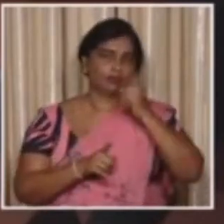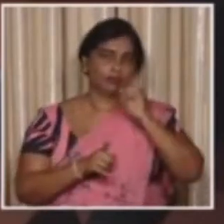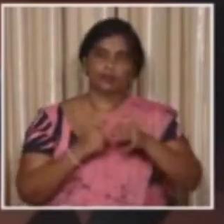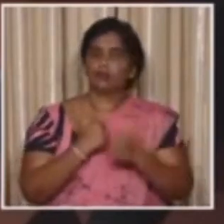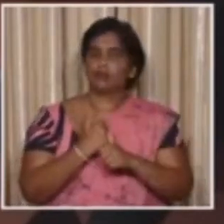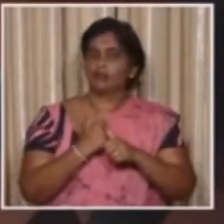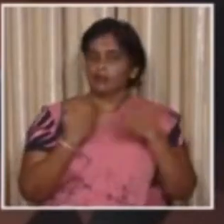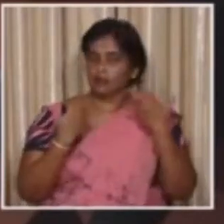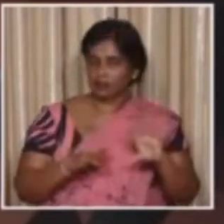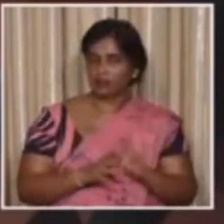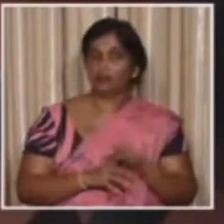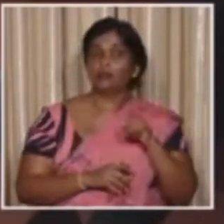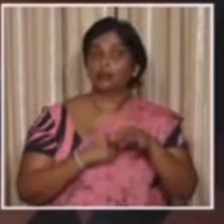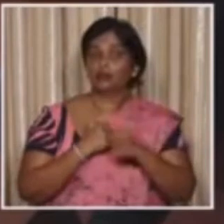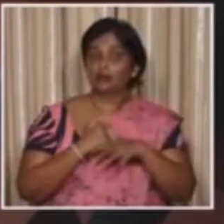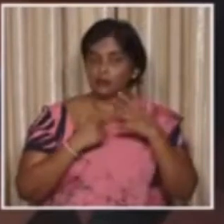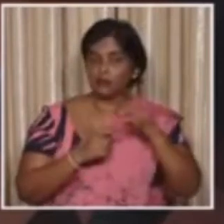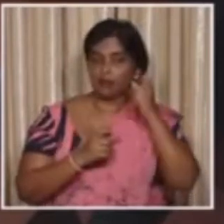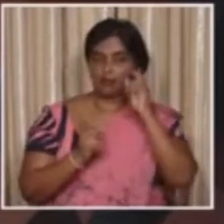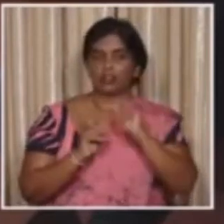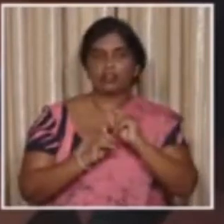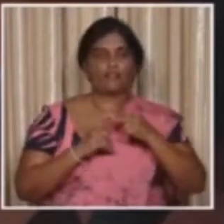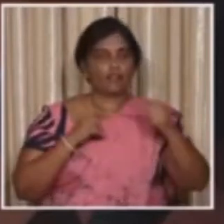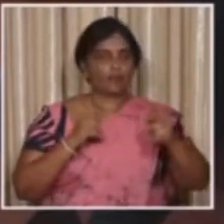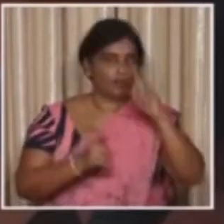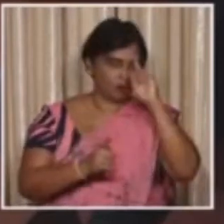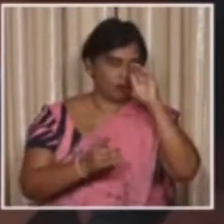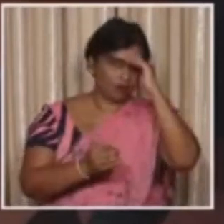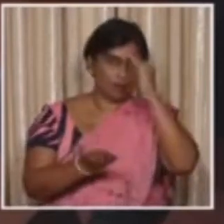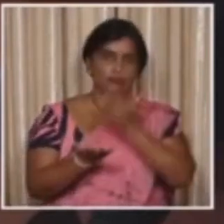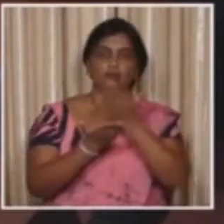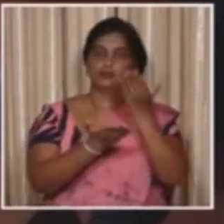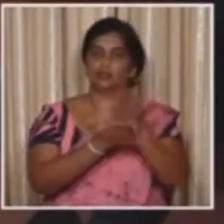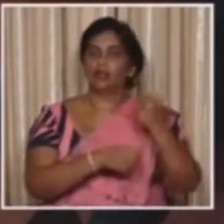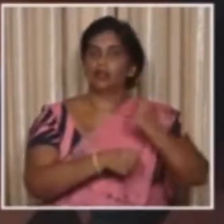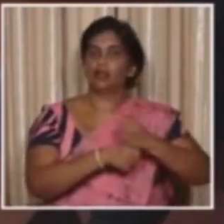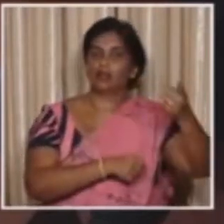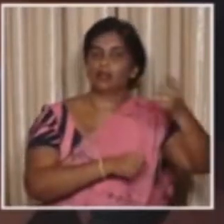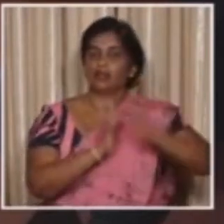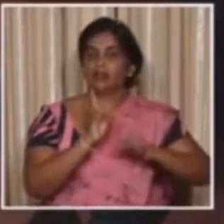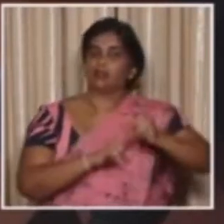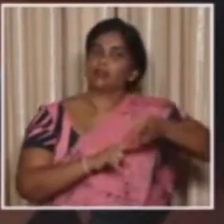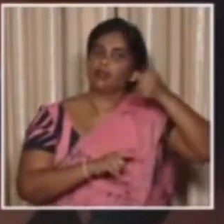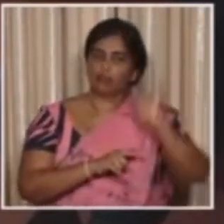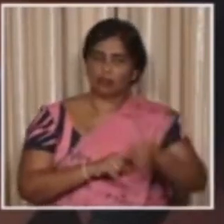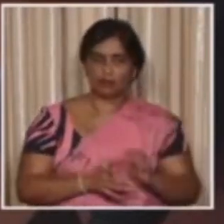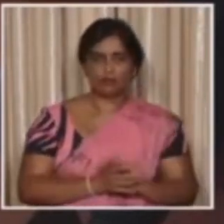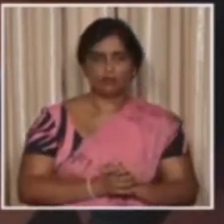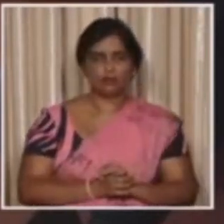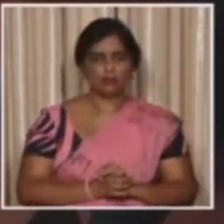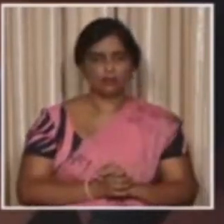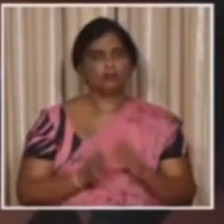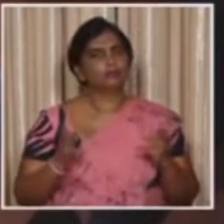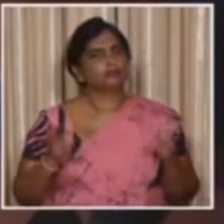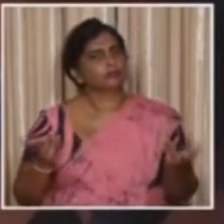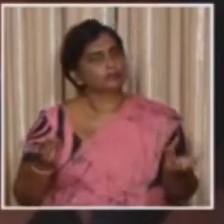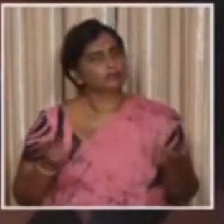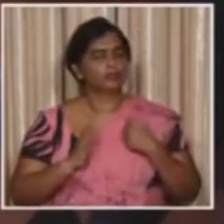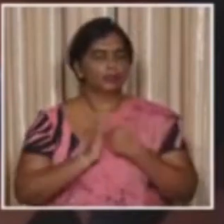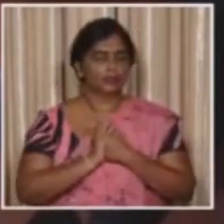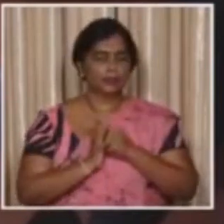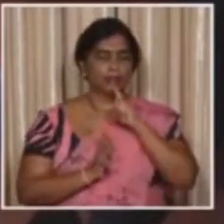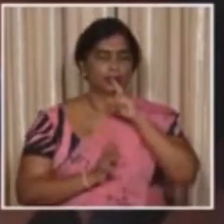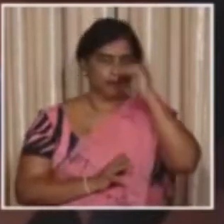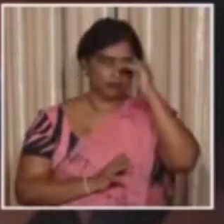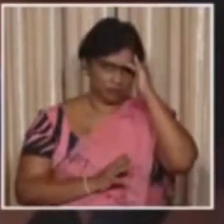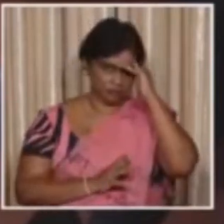kara. Eh sakas kara pun yojana vipaksi naik itu mahasiswa ini diripat kara, andu paksi amat tiwari ke sirikara. Iding garu kata naik itu muni,